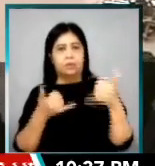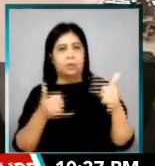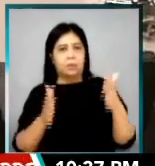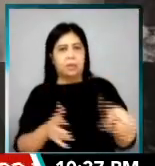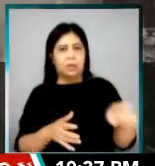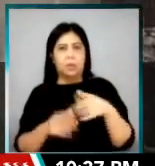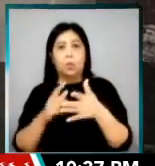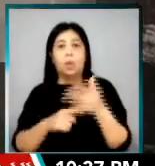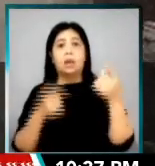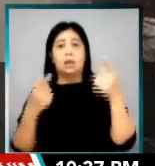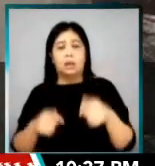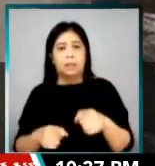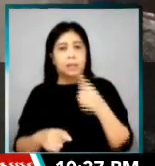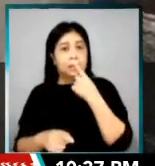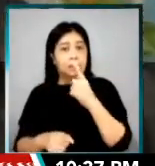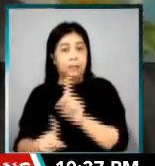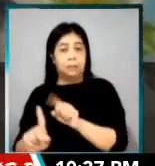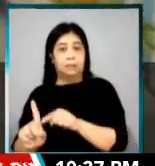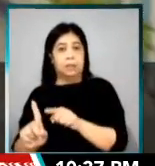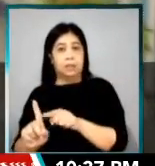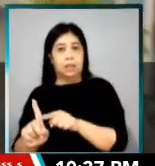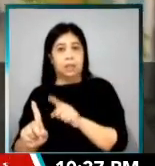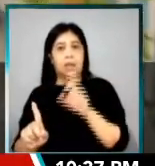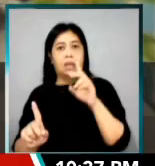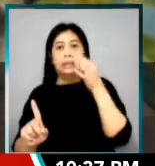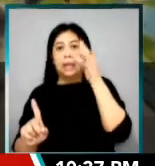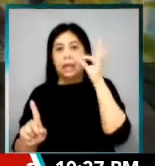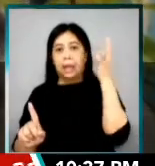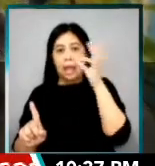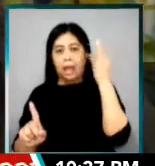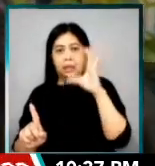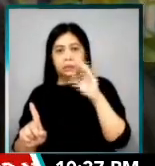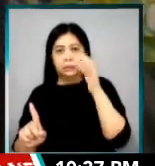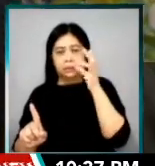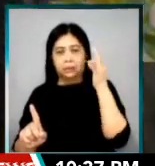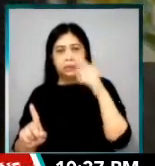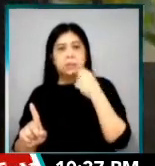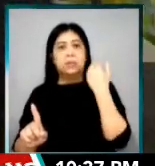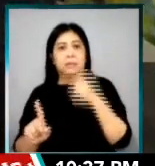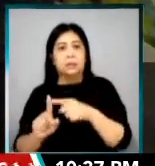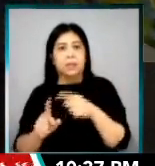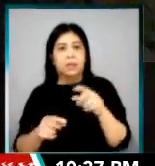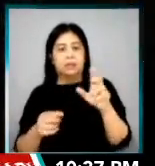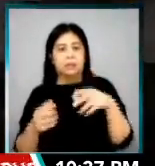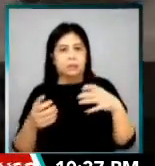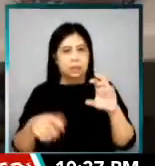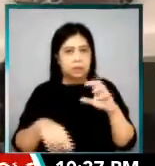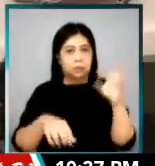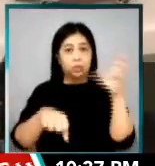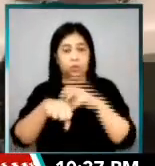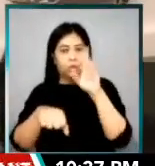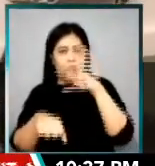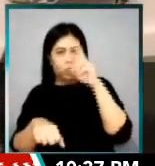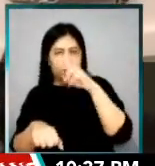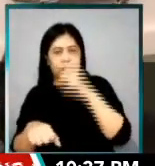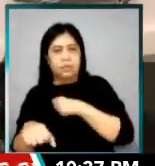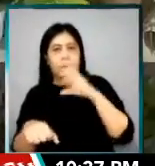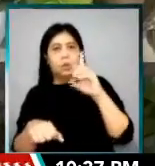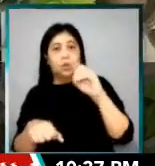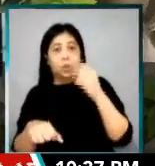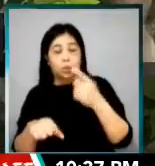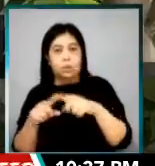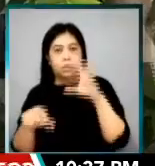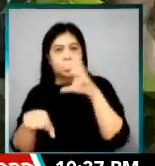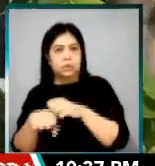Ang sabi kasi ng bata, tuta daw. Ang sabi nung ano, namatay daw yung tuta, kasunod lang nito. Inaalam pa kung sino ang may-ari